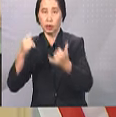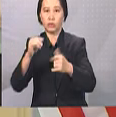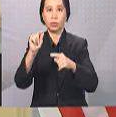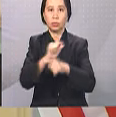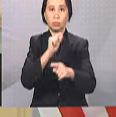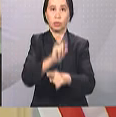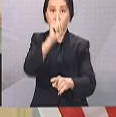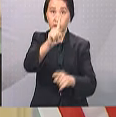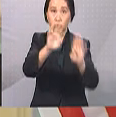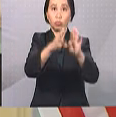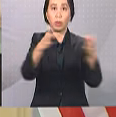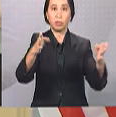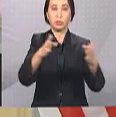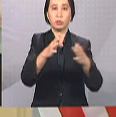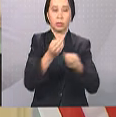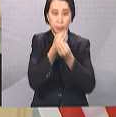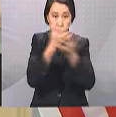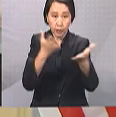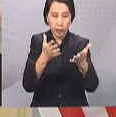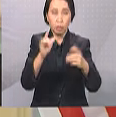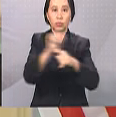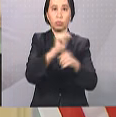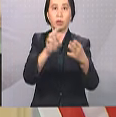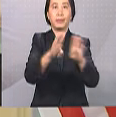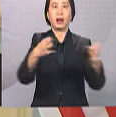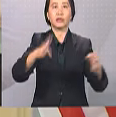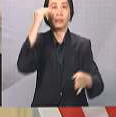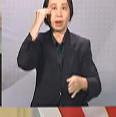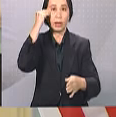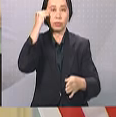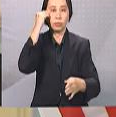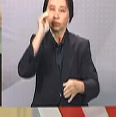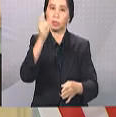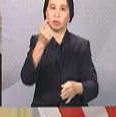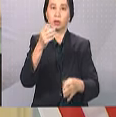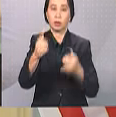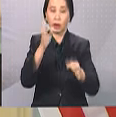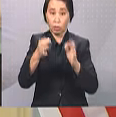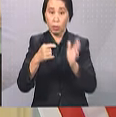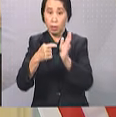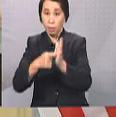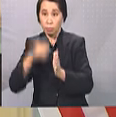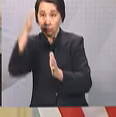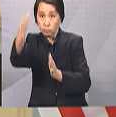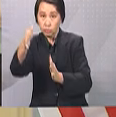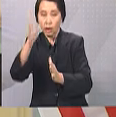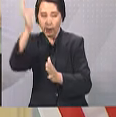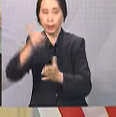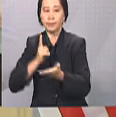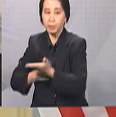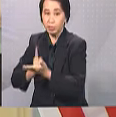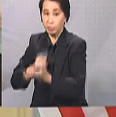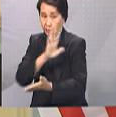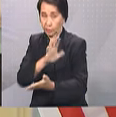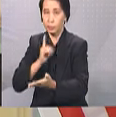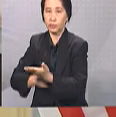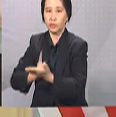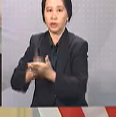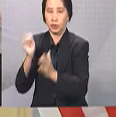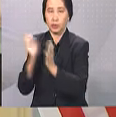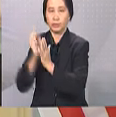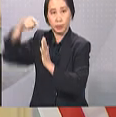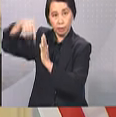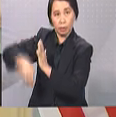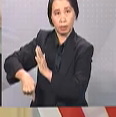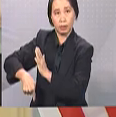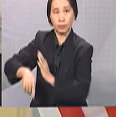satu bahasa dulu. Ya, selepas itu kalau ada keperluan, insyaAllah ya, kita akan bincang perkara ini dengan lebih detail